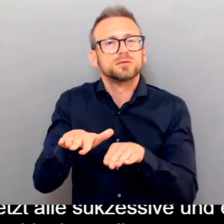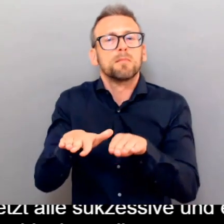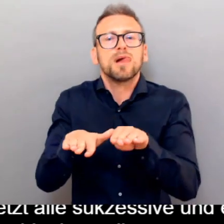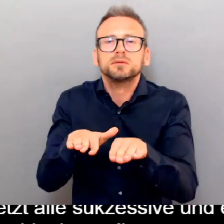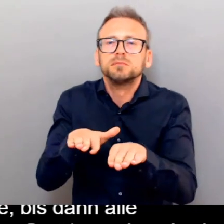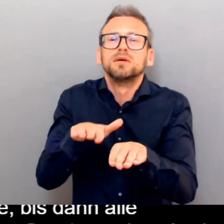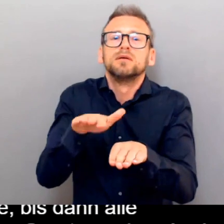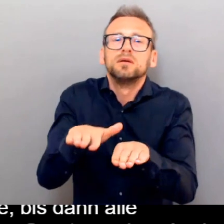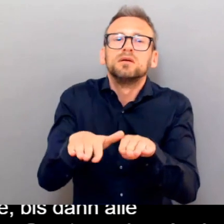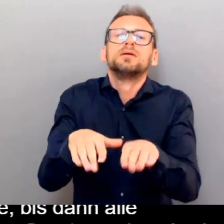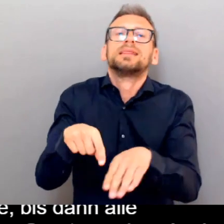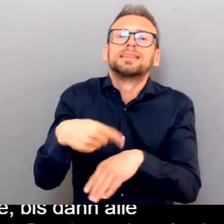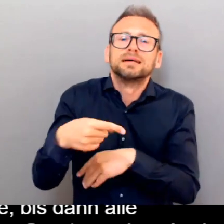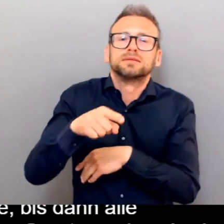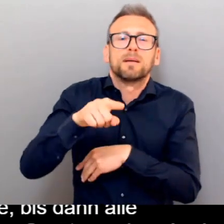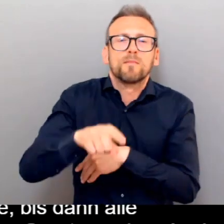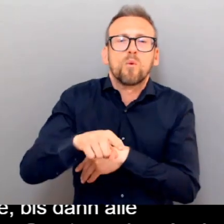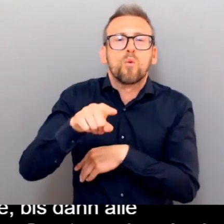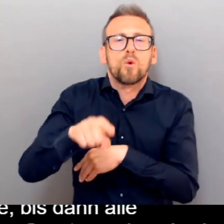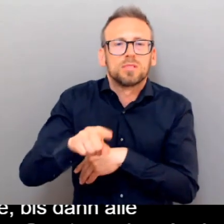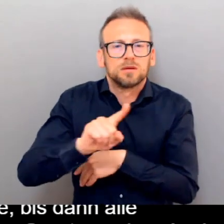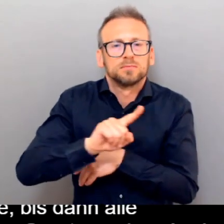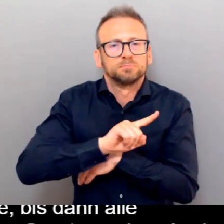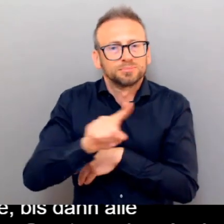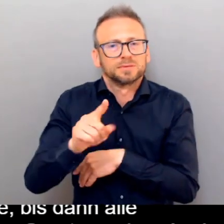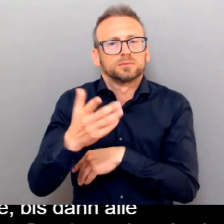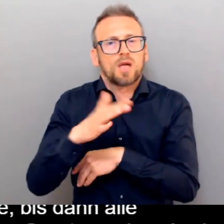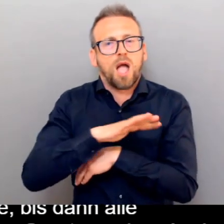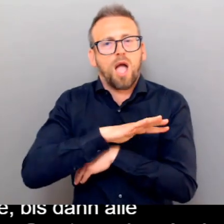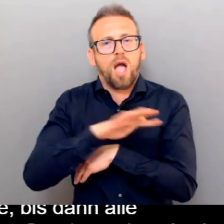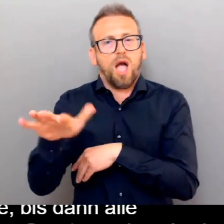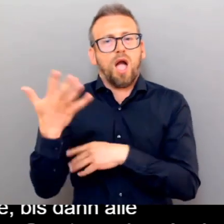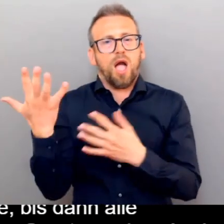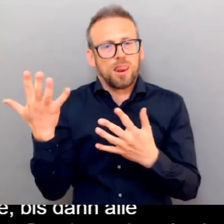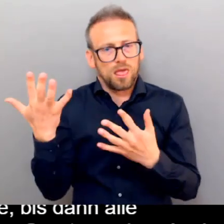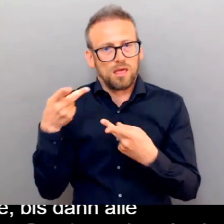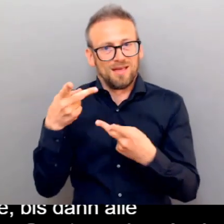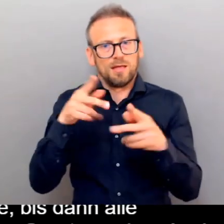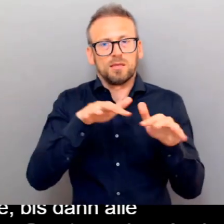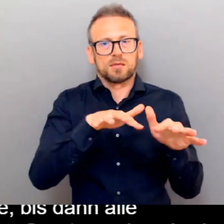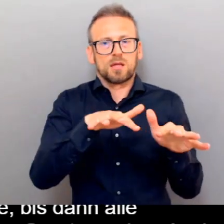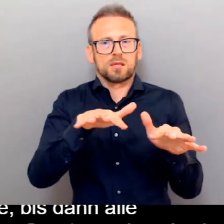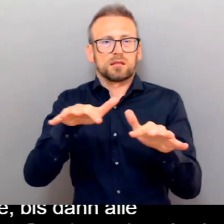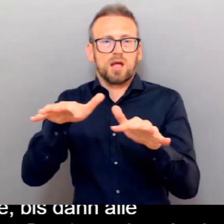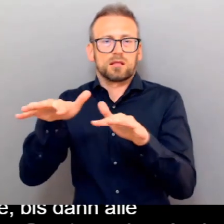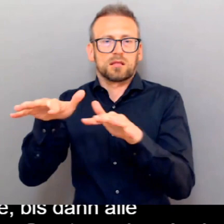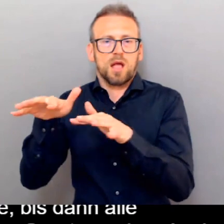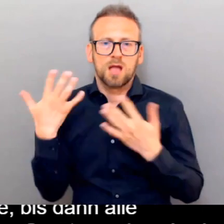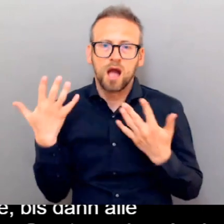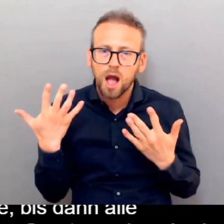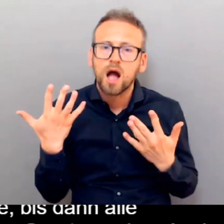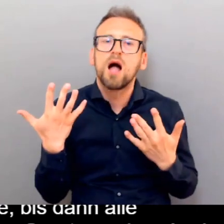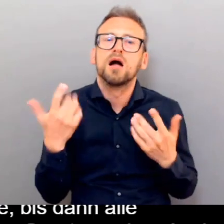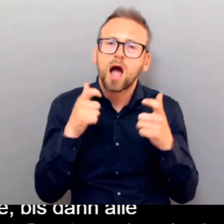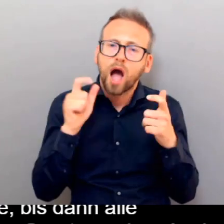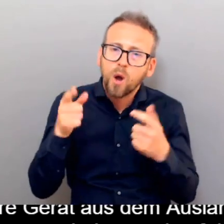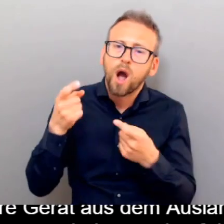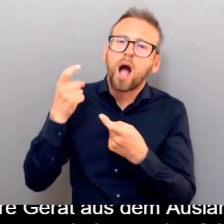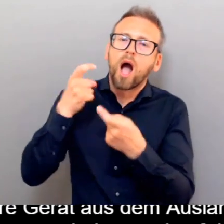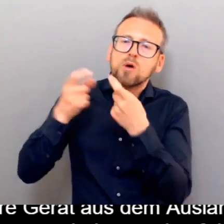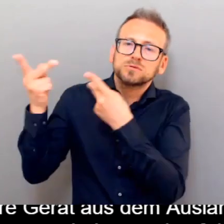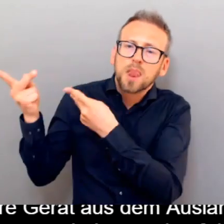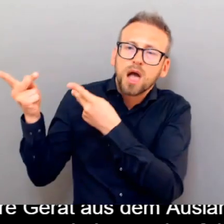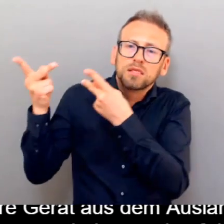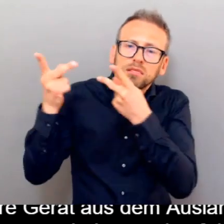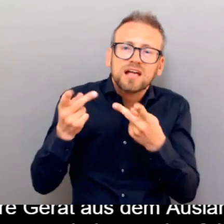positiv, wie sich auch die Zahlen hier entwickelt haben. Ich darf aber auch heute, und das möchte ich ganz bewusst jetzt hier noch